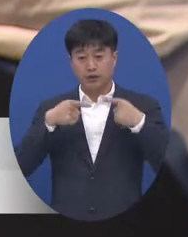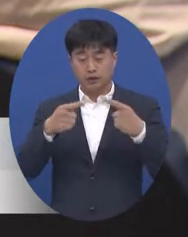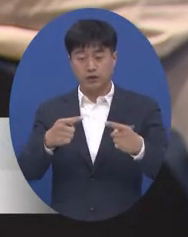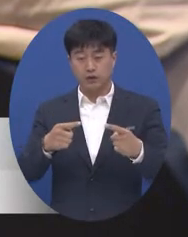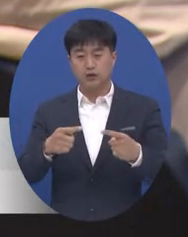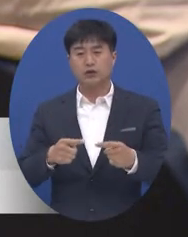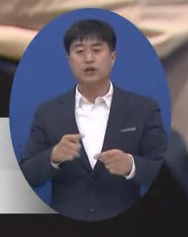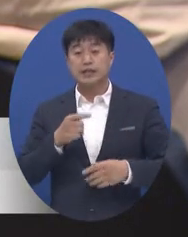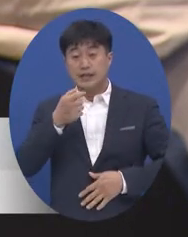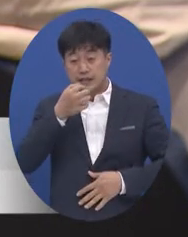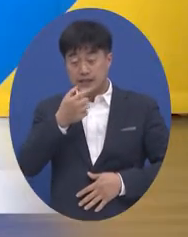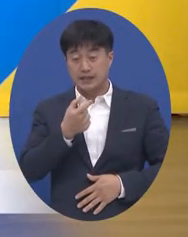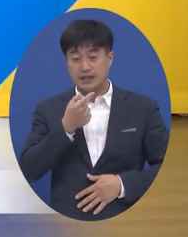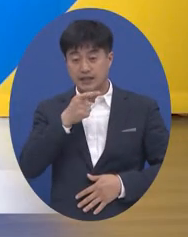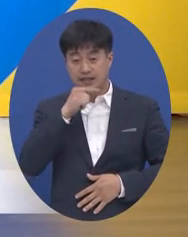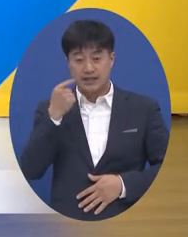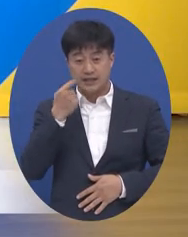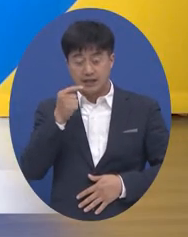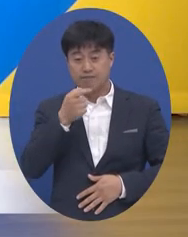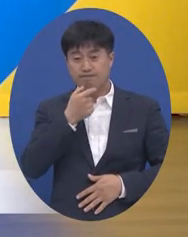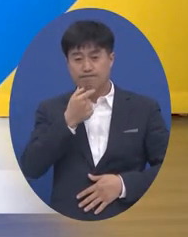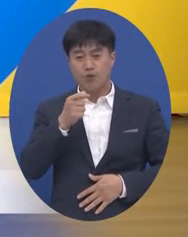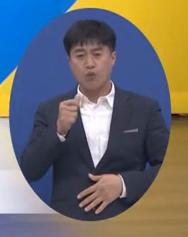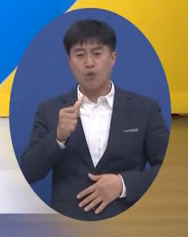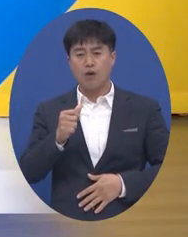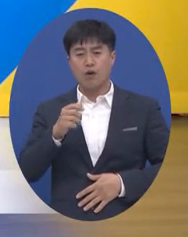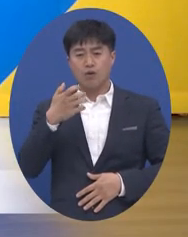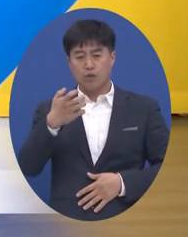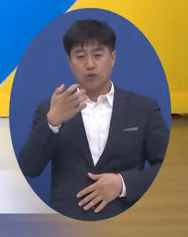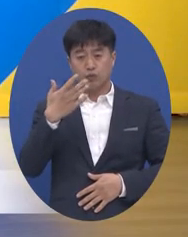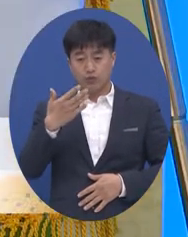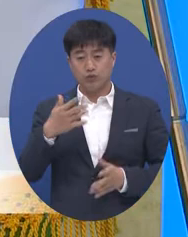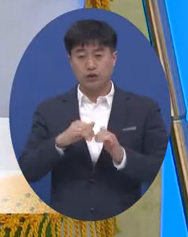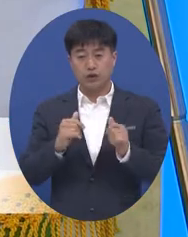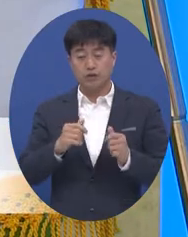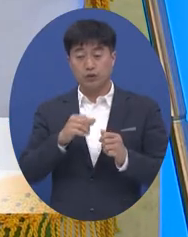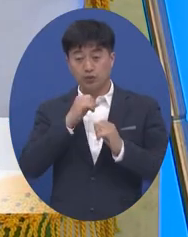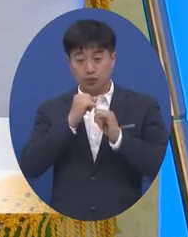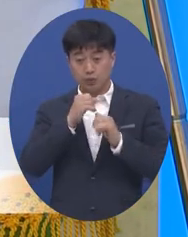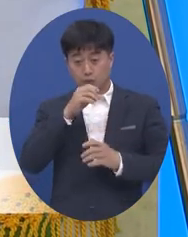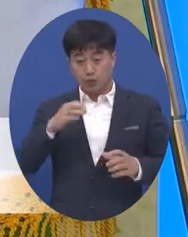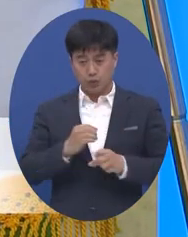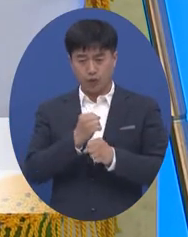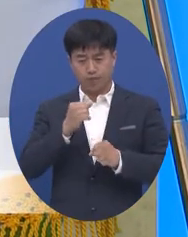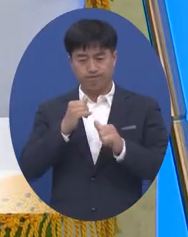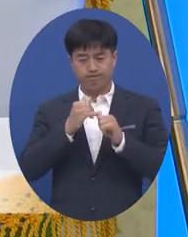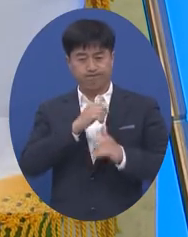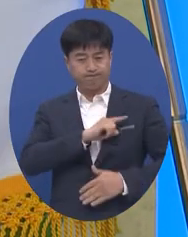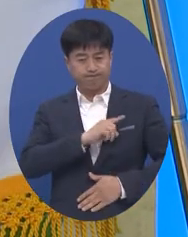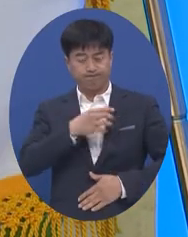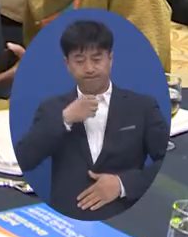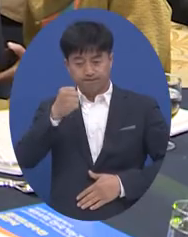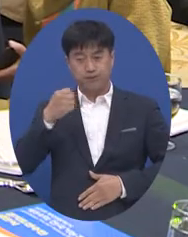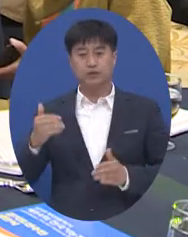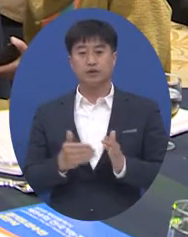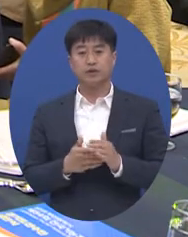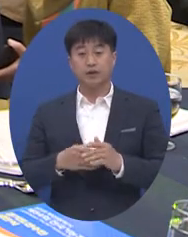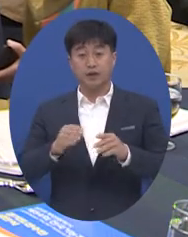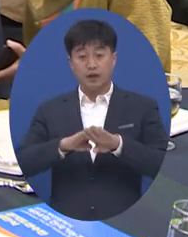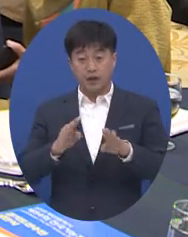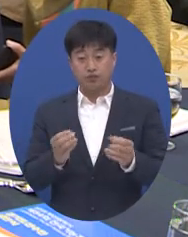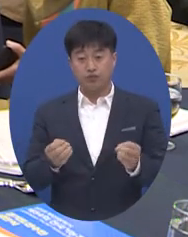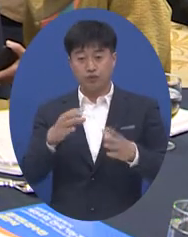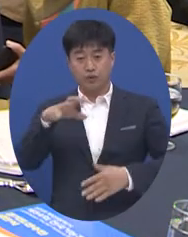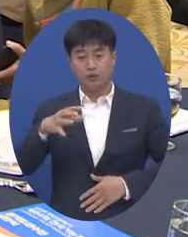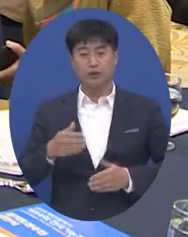8개, 은메달 10개, 동메달 17개 등 99명 입상에 종합 우승을 차지했습니다. 해단식에 참석한 이화순